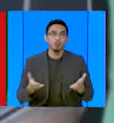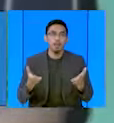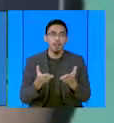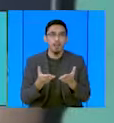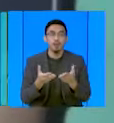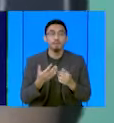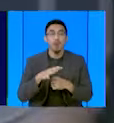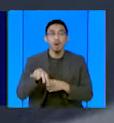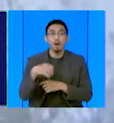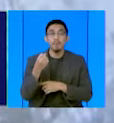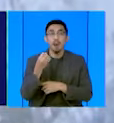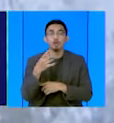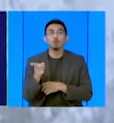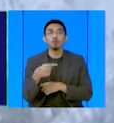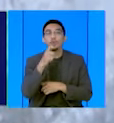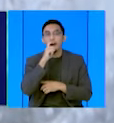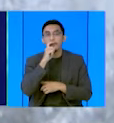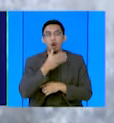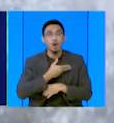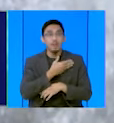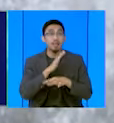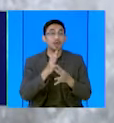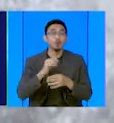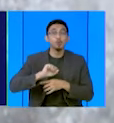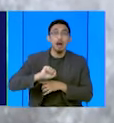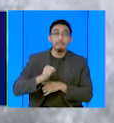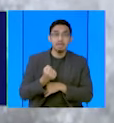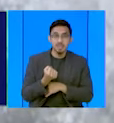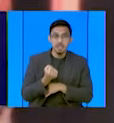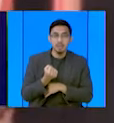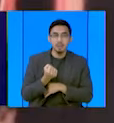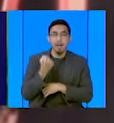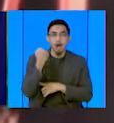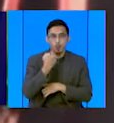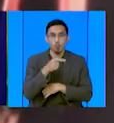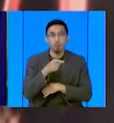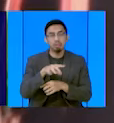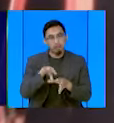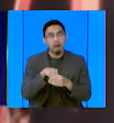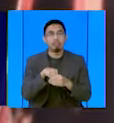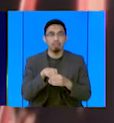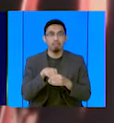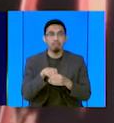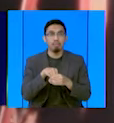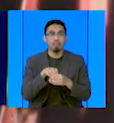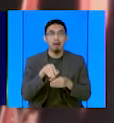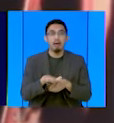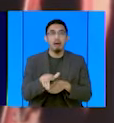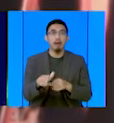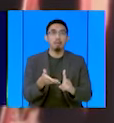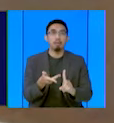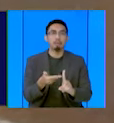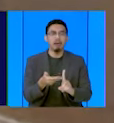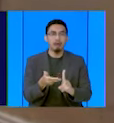Keluarga pelaku menuduh ayah korban alias suami pelaku terlibat dalam tindakan asusila terhadap anak laki-laki mereka yang baru berusia